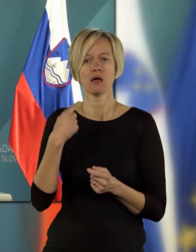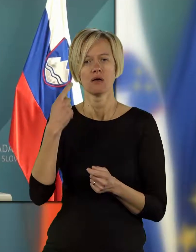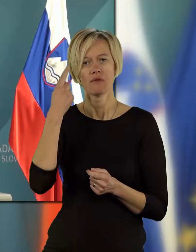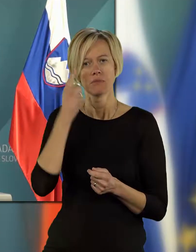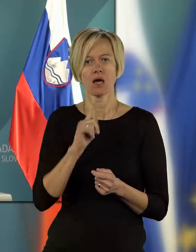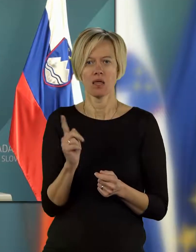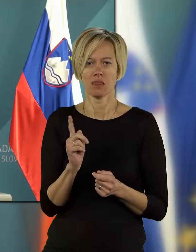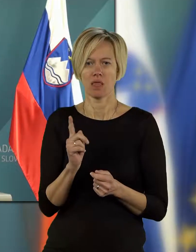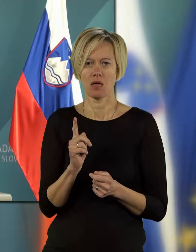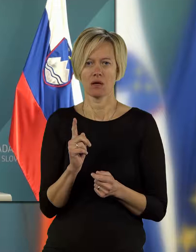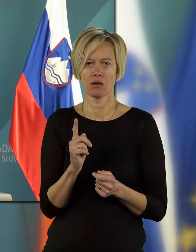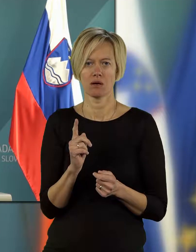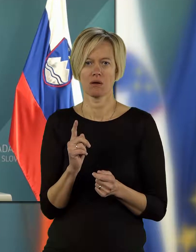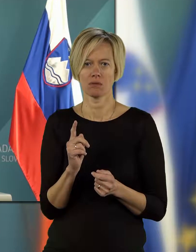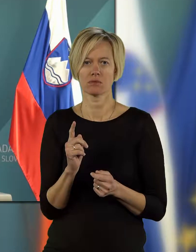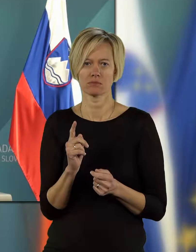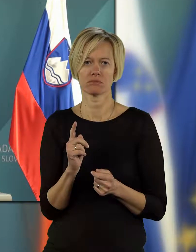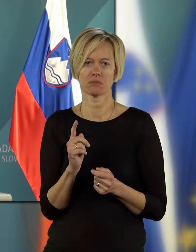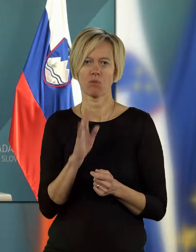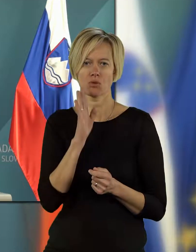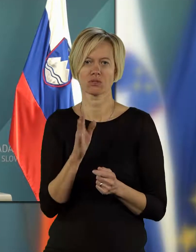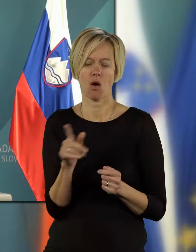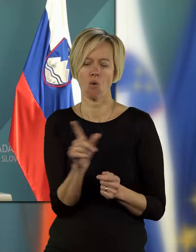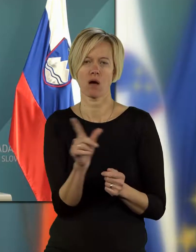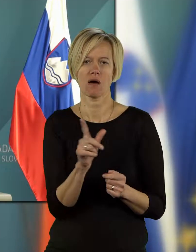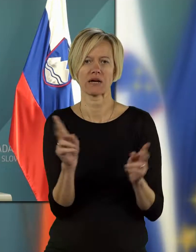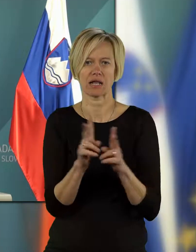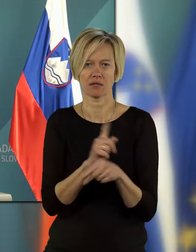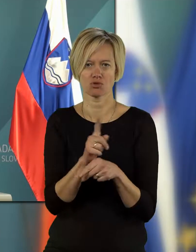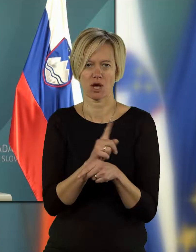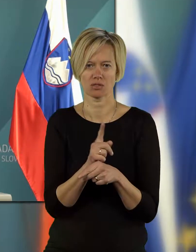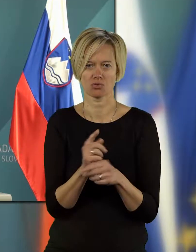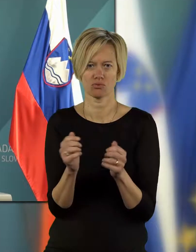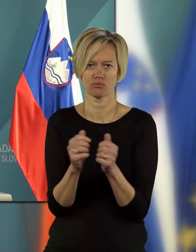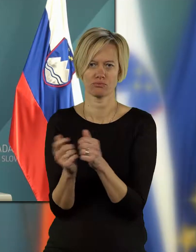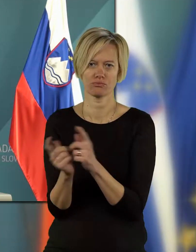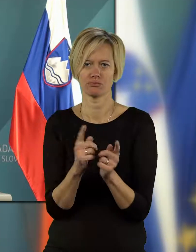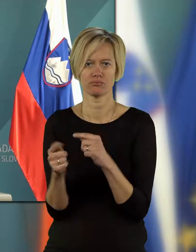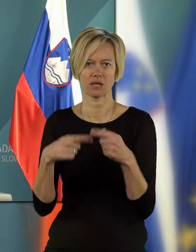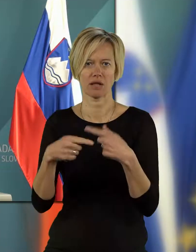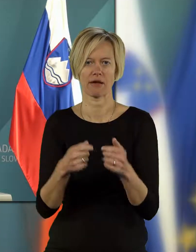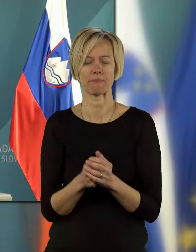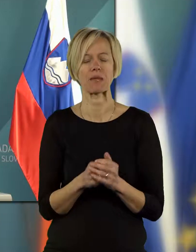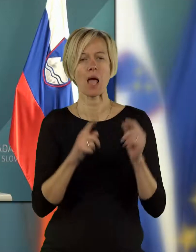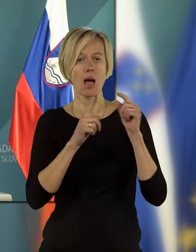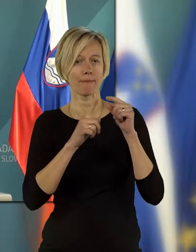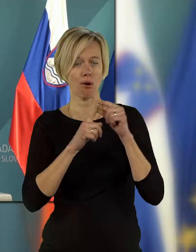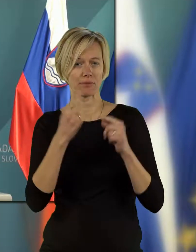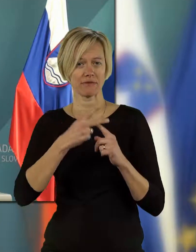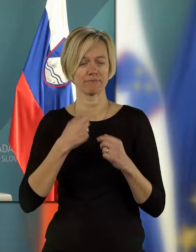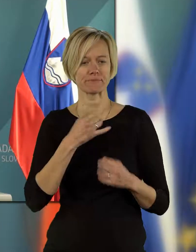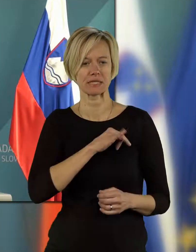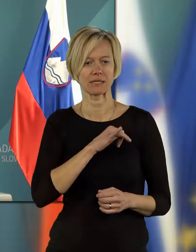bosta kulminirala oba v zelo kratkem časovnem obdobju. Izvolite, pa ob TV. Katarina Matež, pa ob TV. Mene zanima,